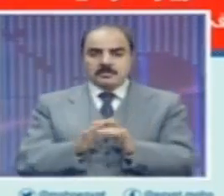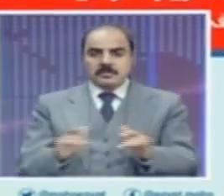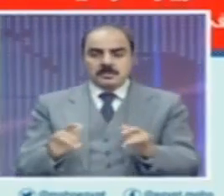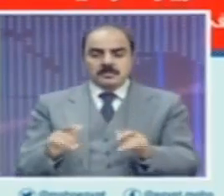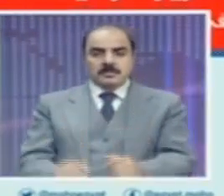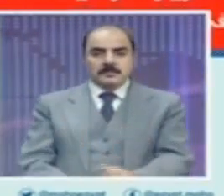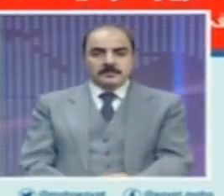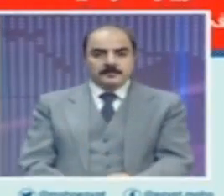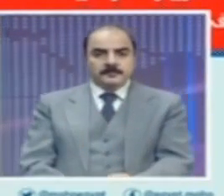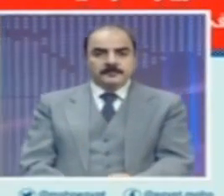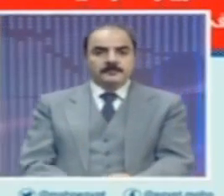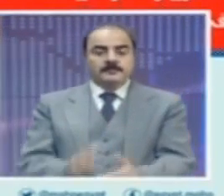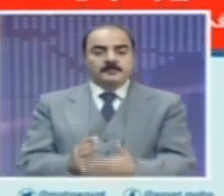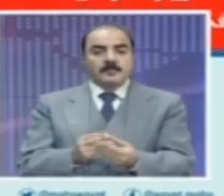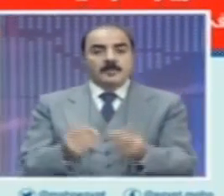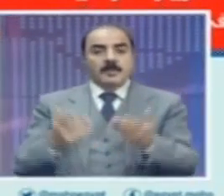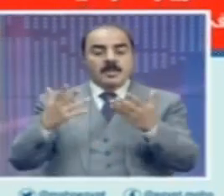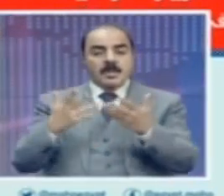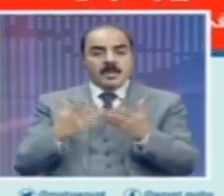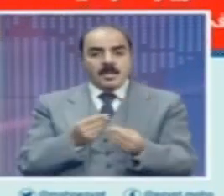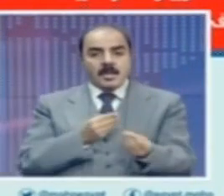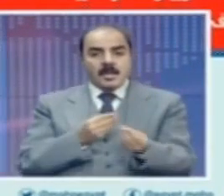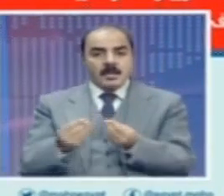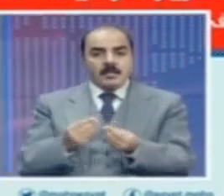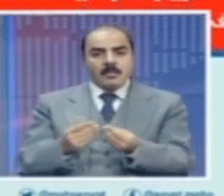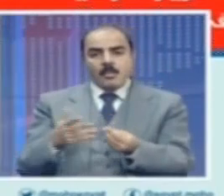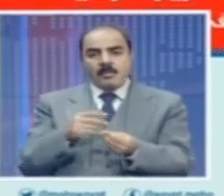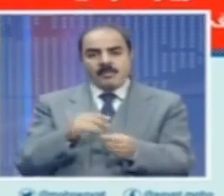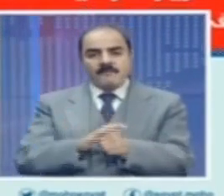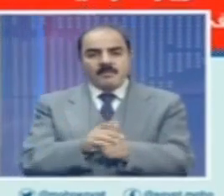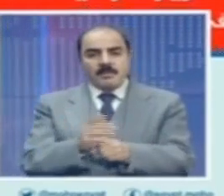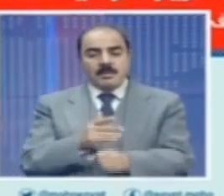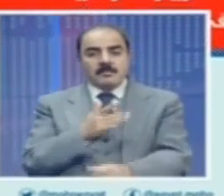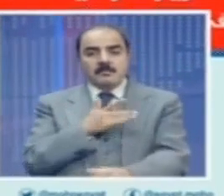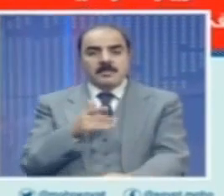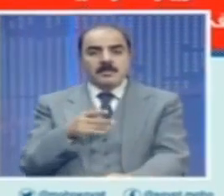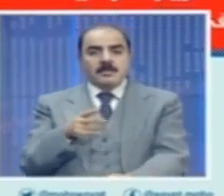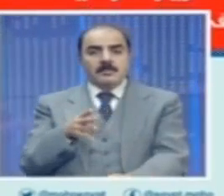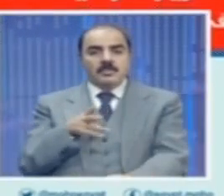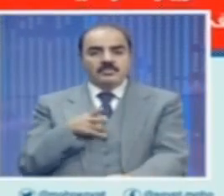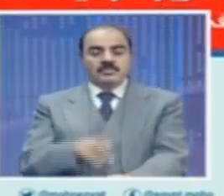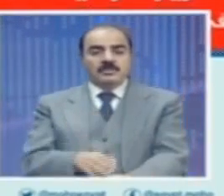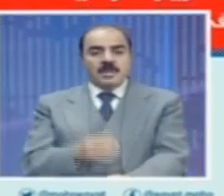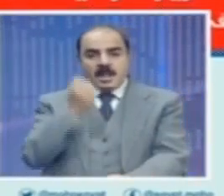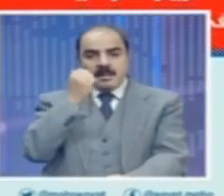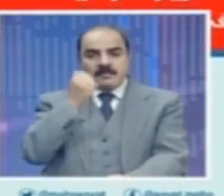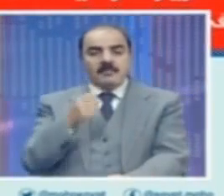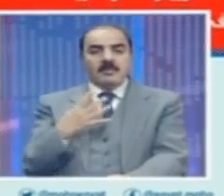الرعاية الطبية اللازمة، ليرتفع إجمالي المتعافين من الفيروس إلى